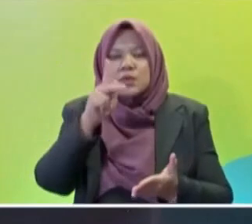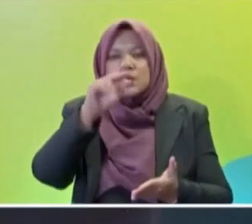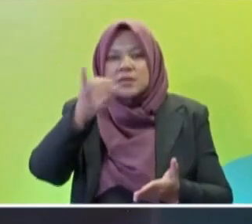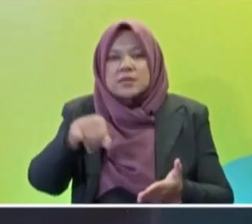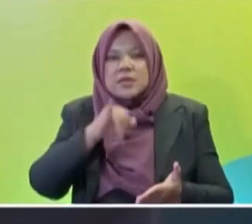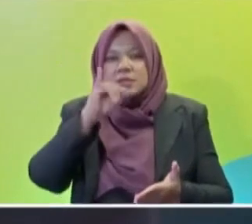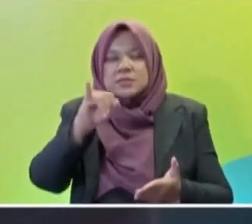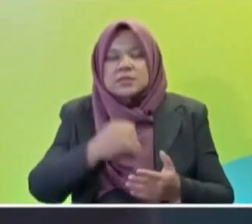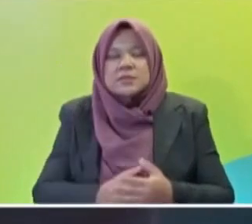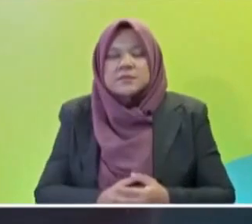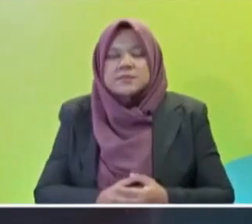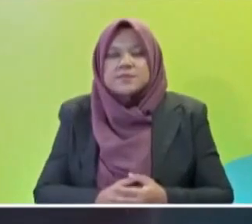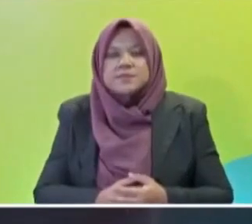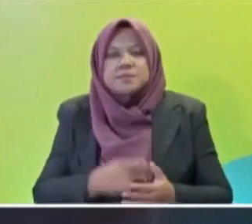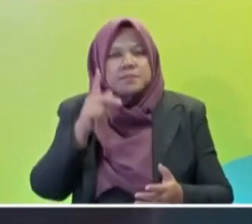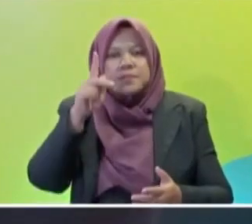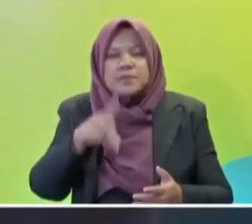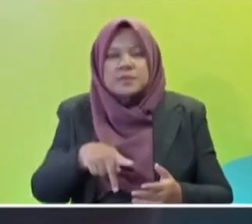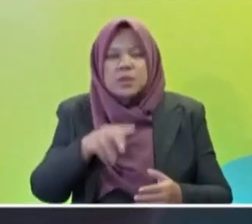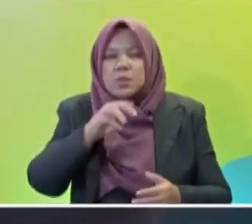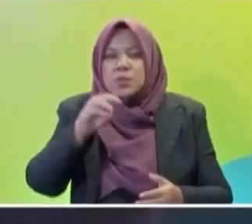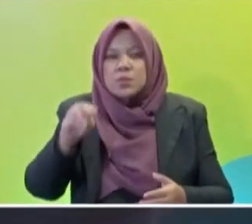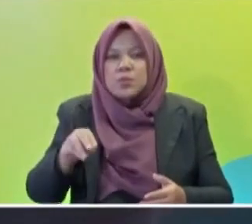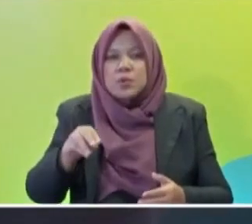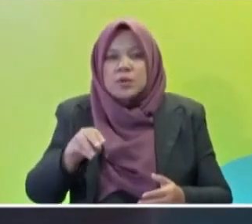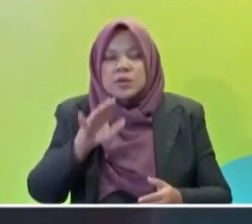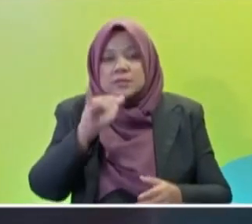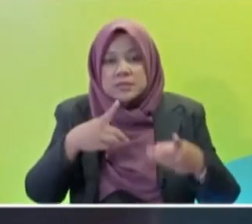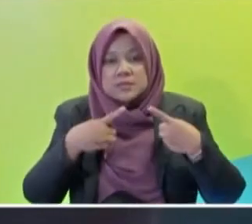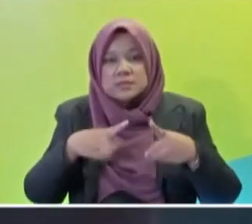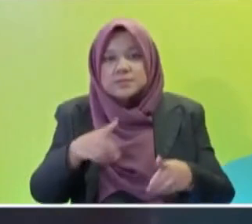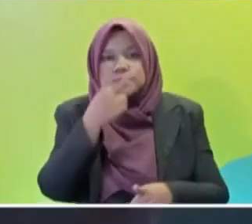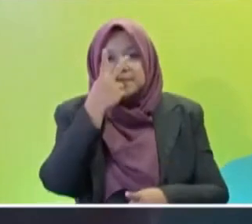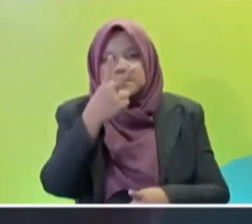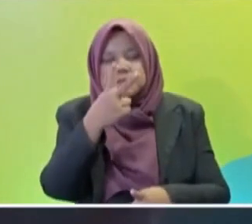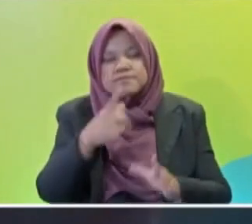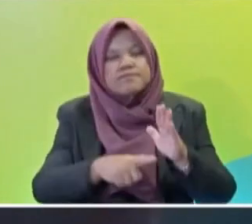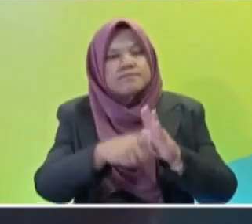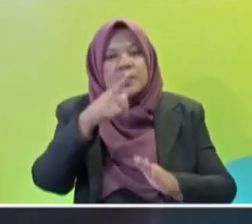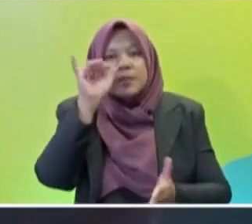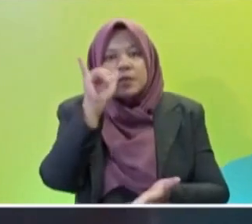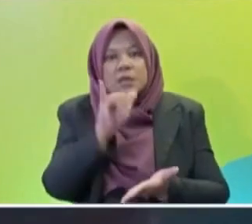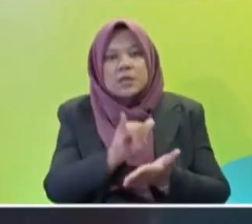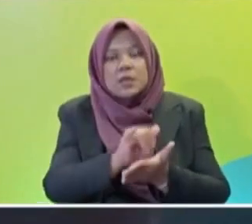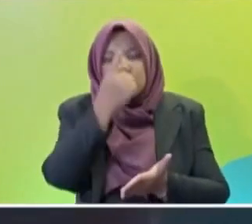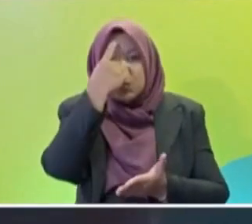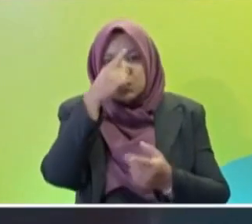dan juga Saya rasa saya pasti yang budi-muri sedang menuntun klasik sekarang lebih yakin